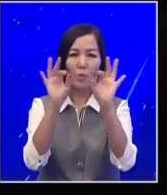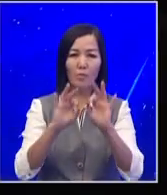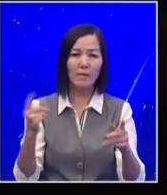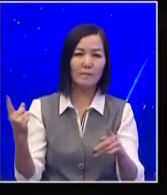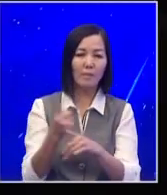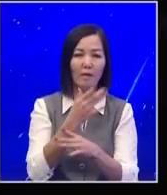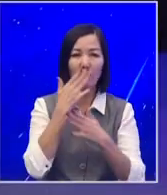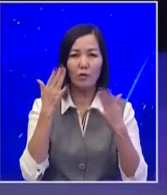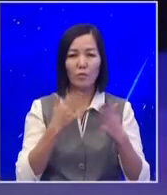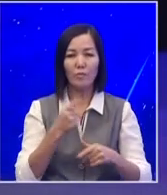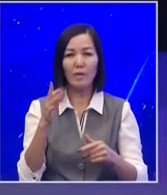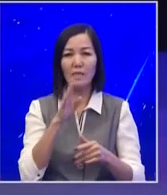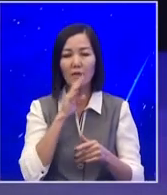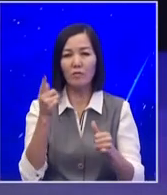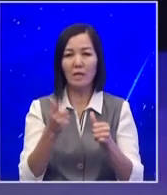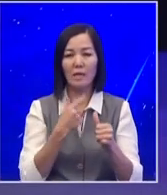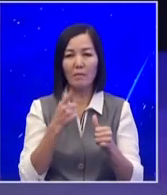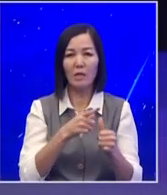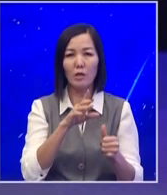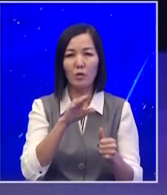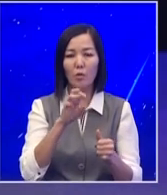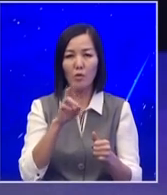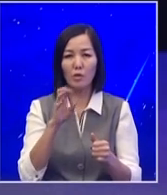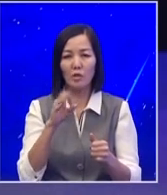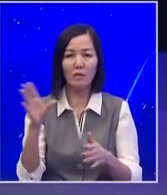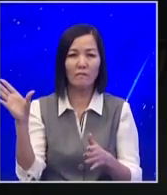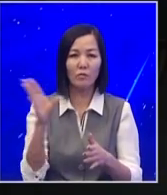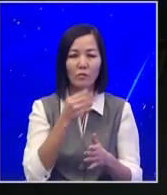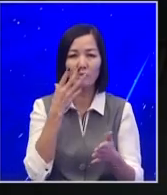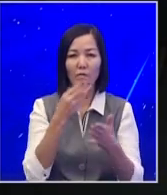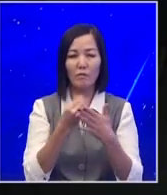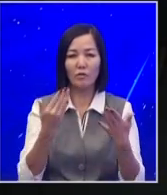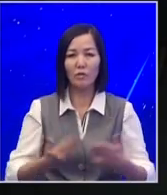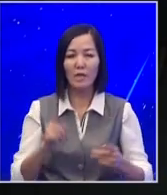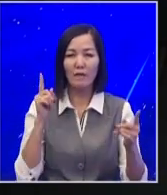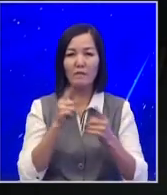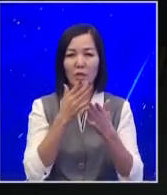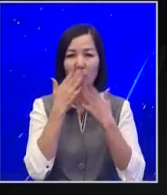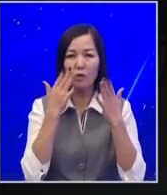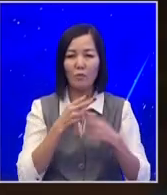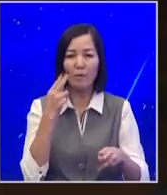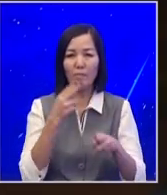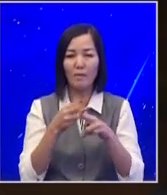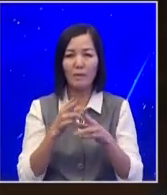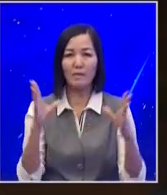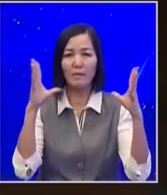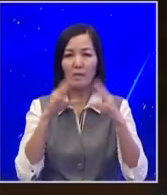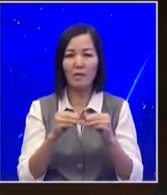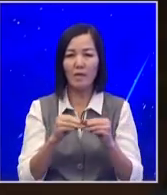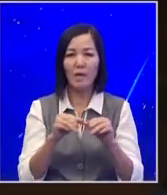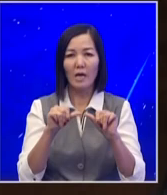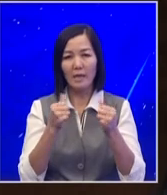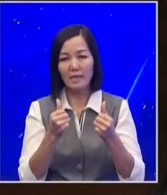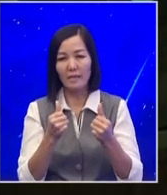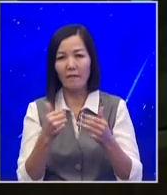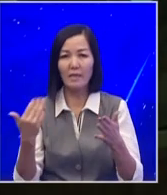любви девушки по имени Тогжан Абай Кунанбаев пронес через всю свою жизнь. Встреча с любимой, препятствия воссоединения, горькое расставание